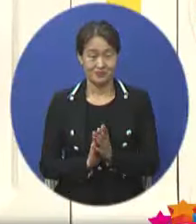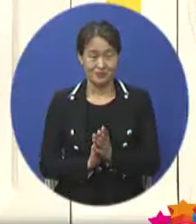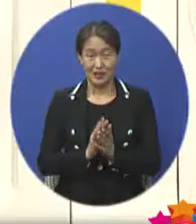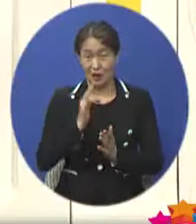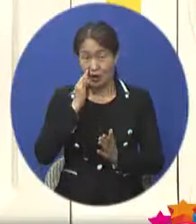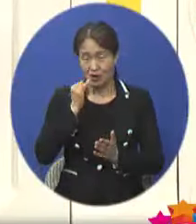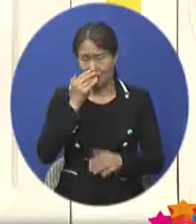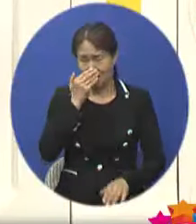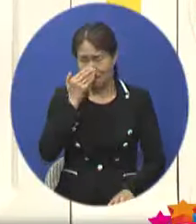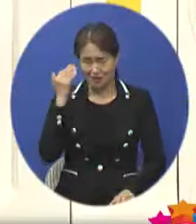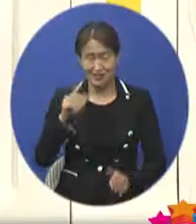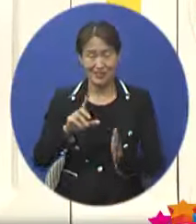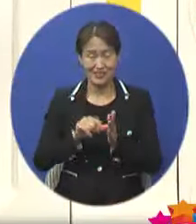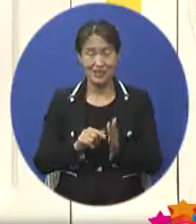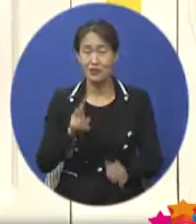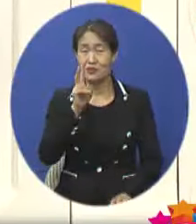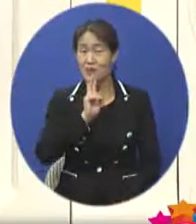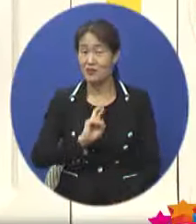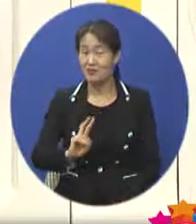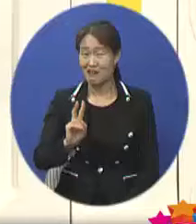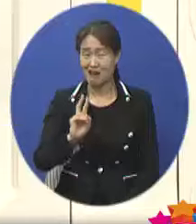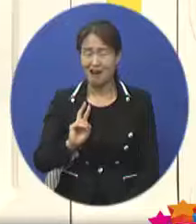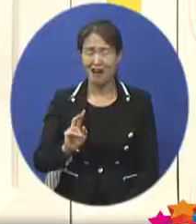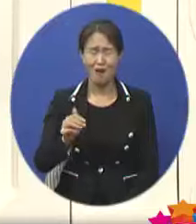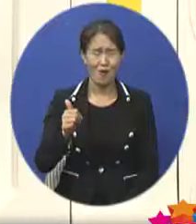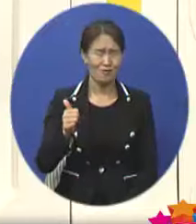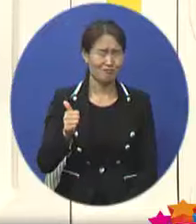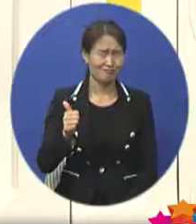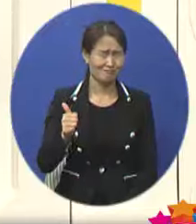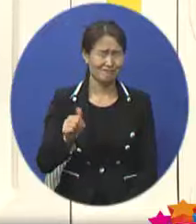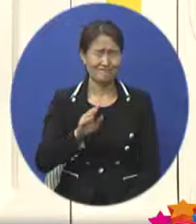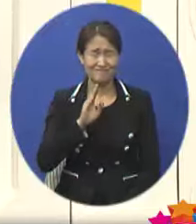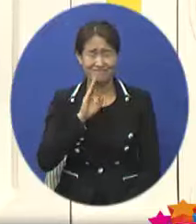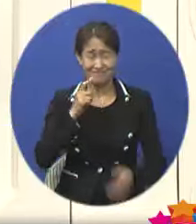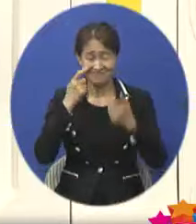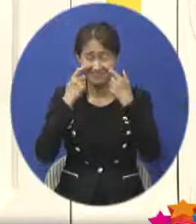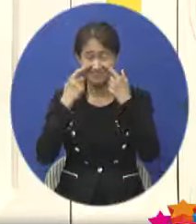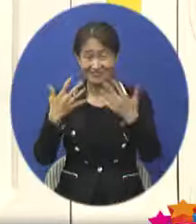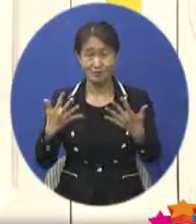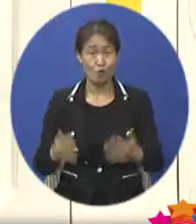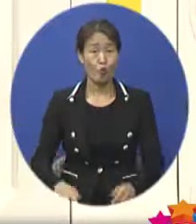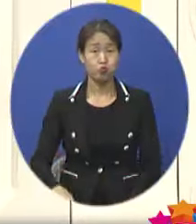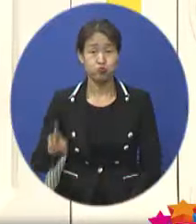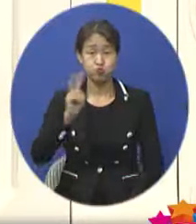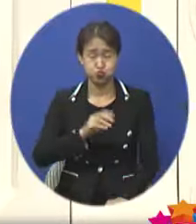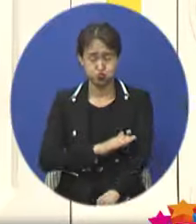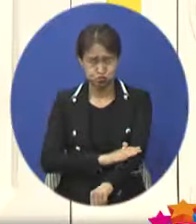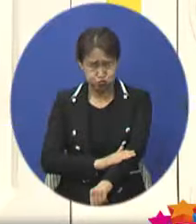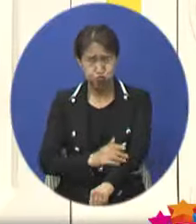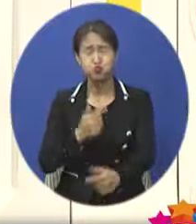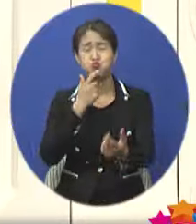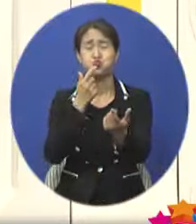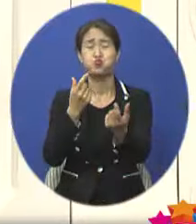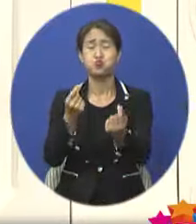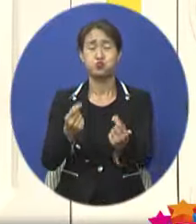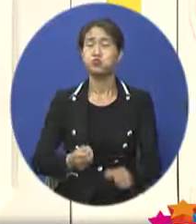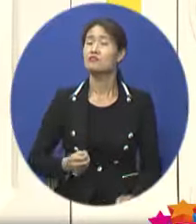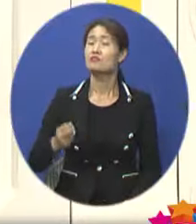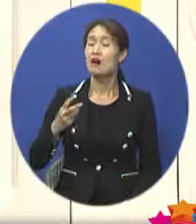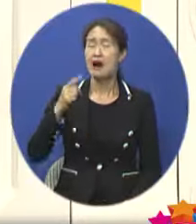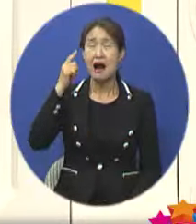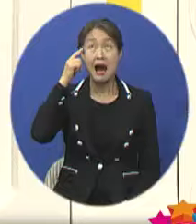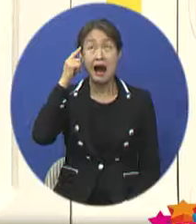어머니께서 그 젊으셨을 때 부르셨던 예. 한자락 하시던 그게 딱 나오시네요. 그러니까 노래께나 예. 좀 하셨다고 했을 것 같고 예. 또